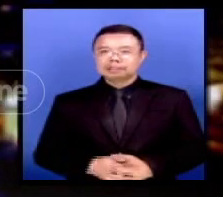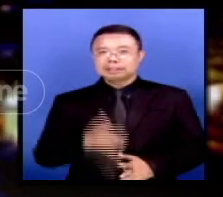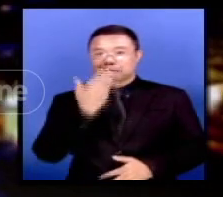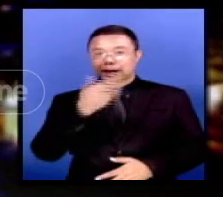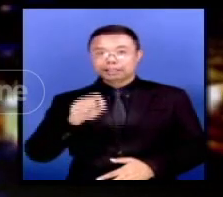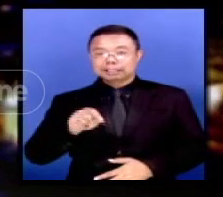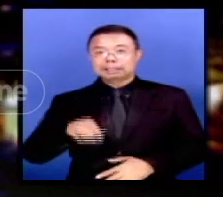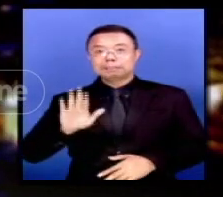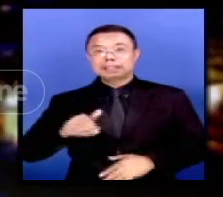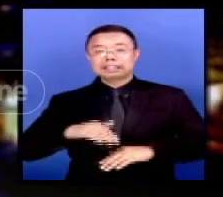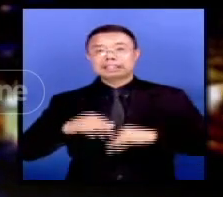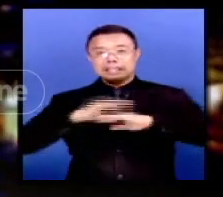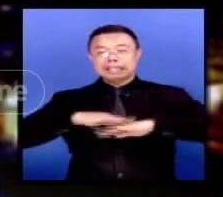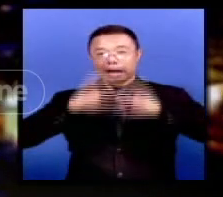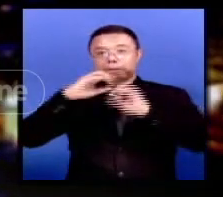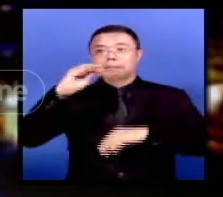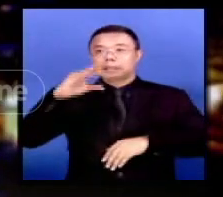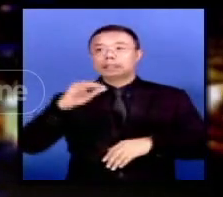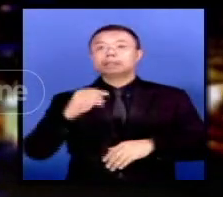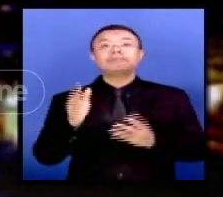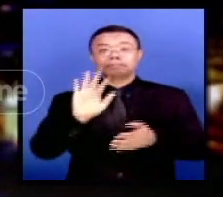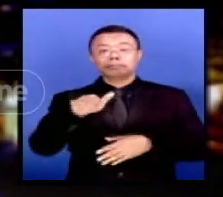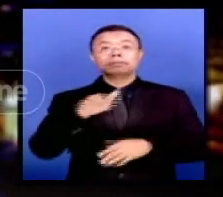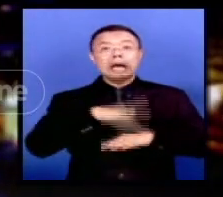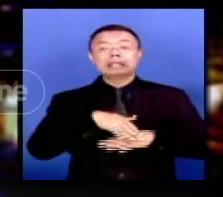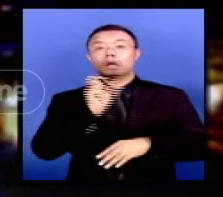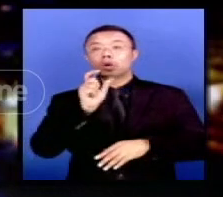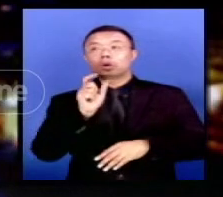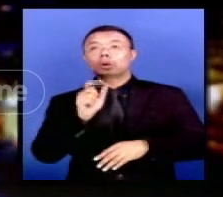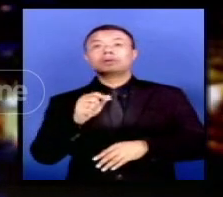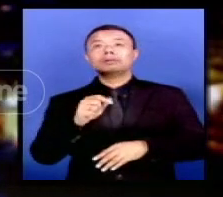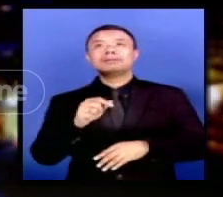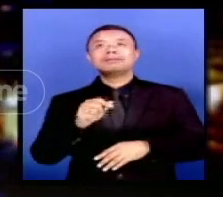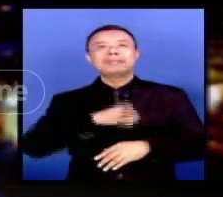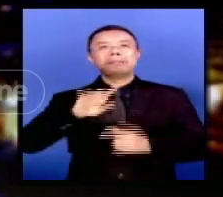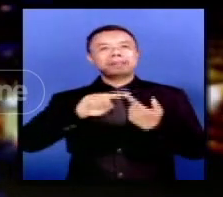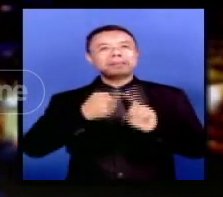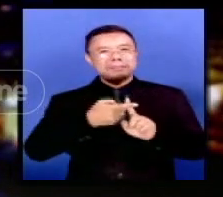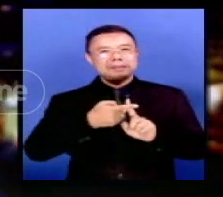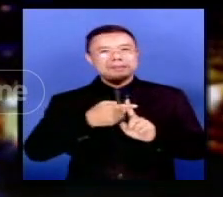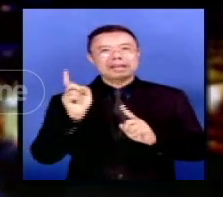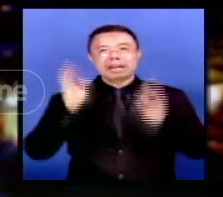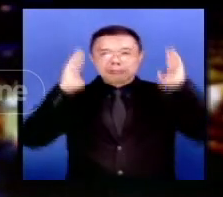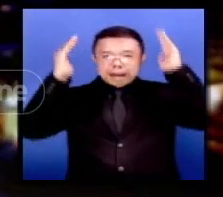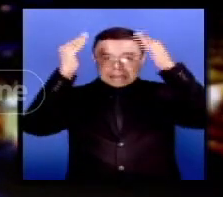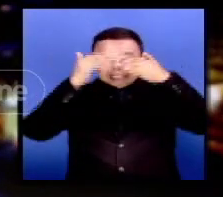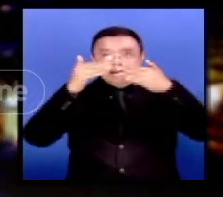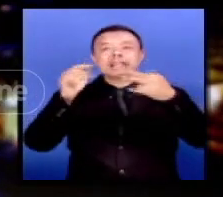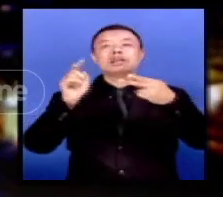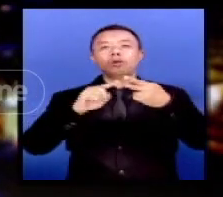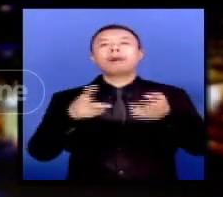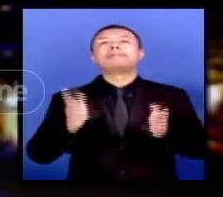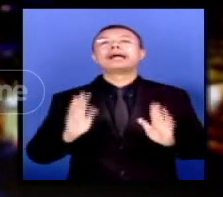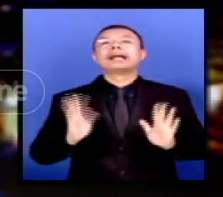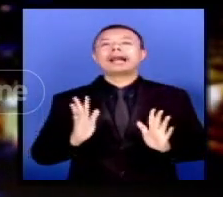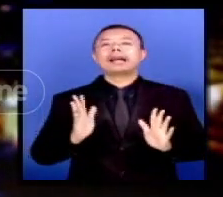Terima kasih Anda masih di Kabar Pagi. Pemirsa, kami akan ajak Anda untuk bergabung dengan rekan-rekan kami yang berada di Biro TV One Makassar dan Biro TV One